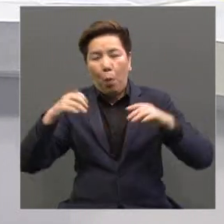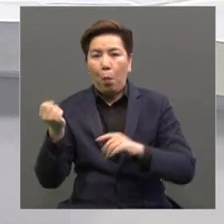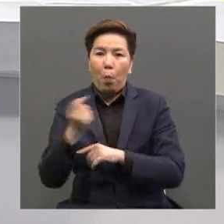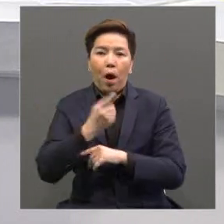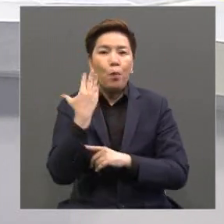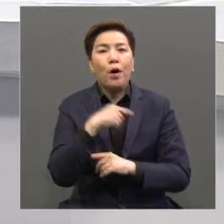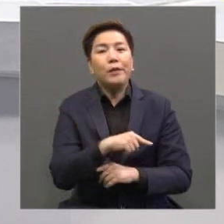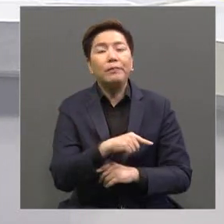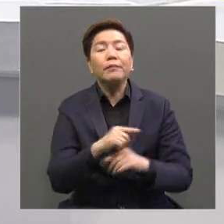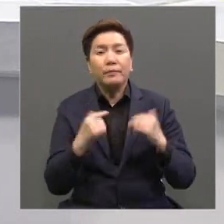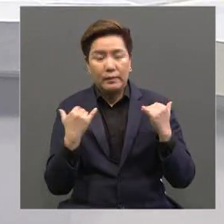กว่าของเมื่อวานนี้นะครับ